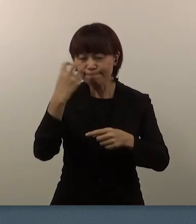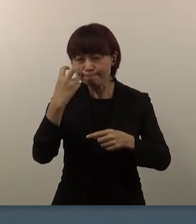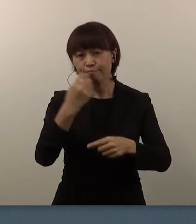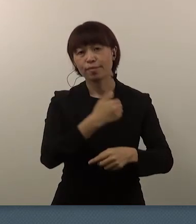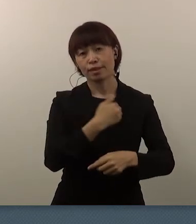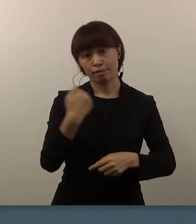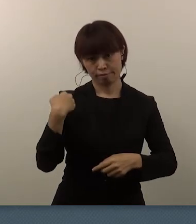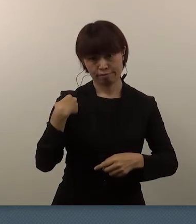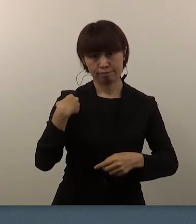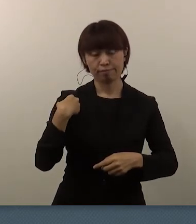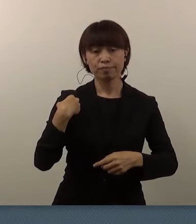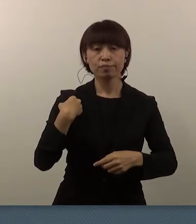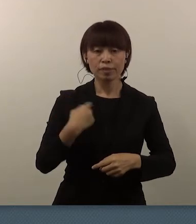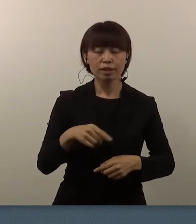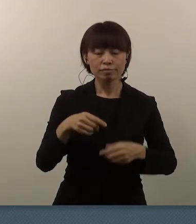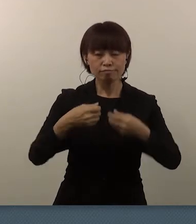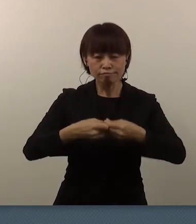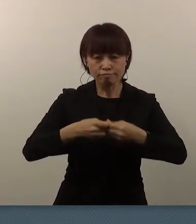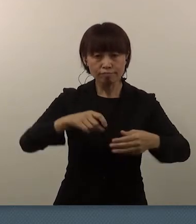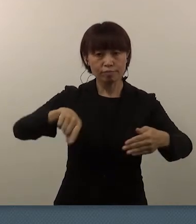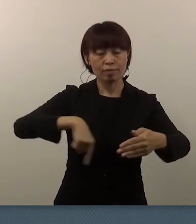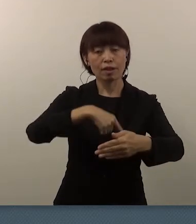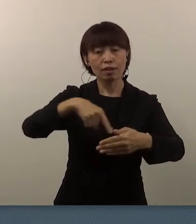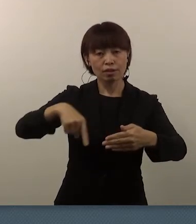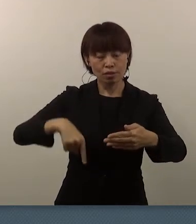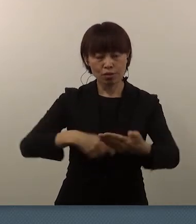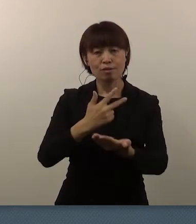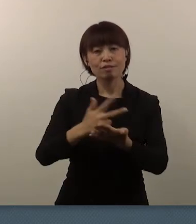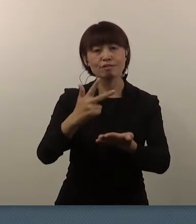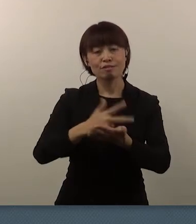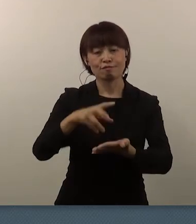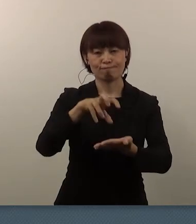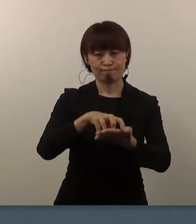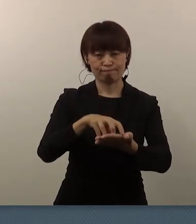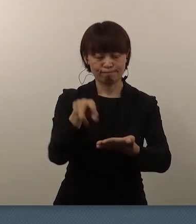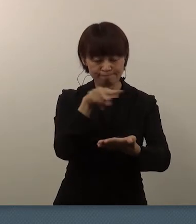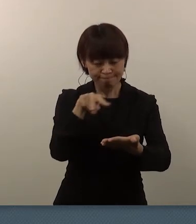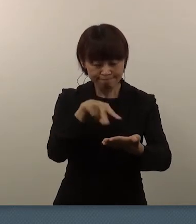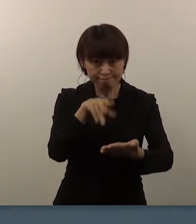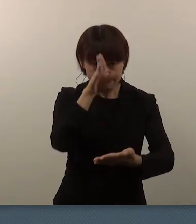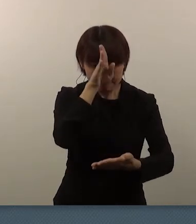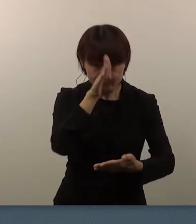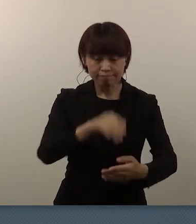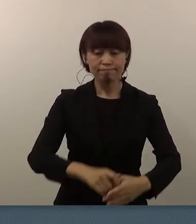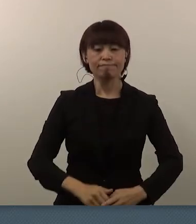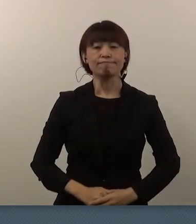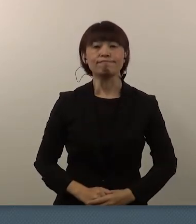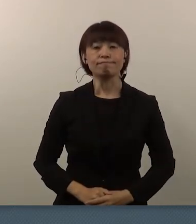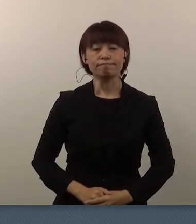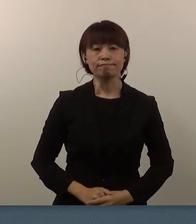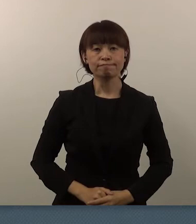マイクロチップの詳細につきましては、お手元にお配りしているチラシをご覧ください。